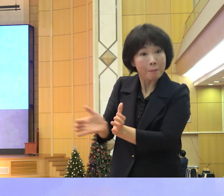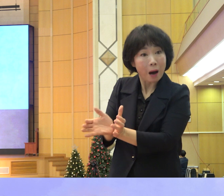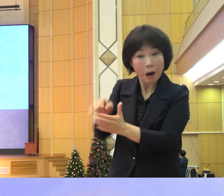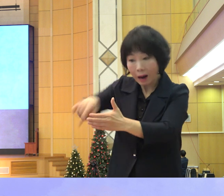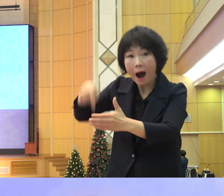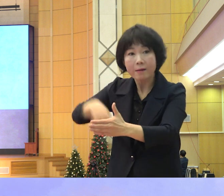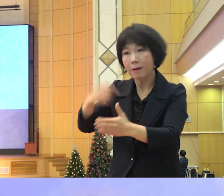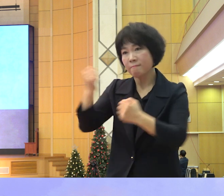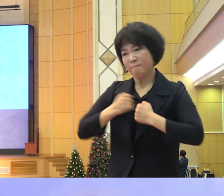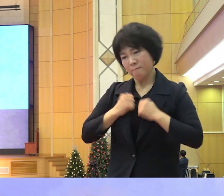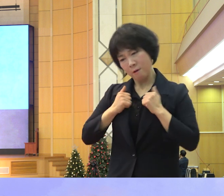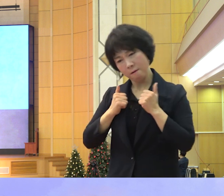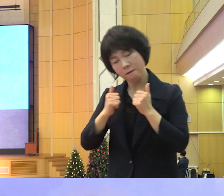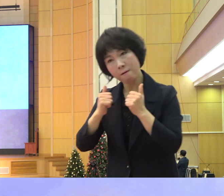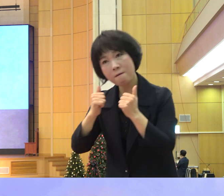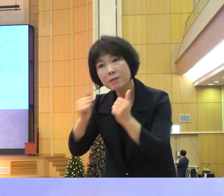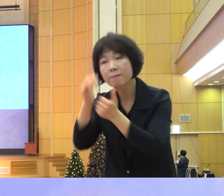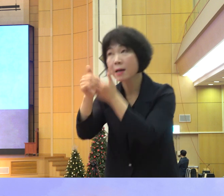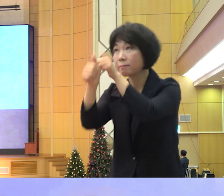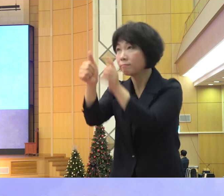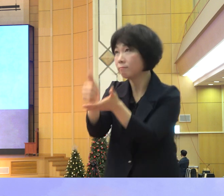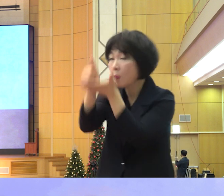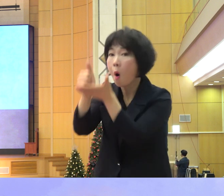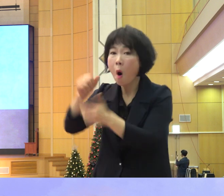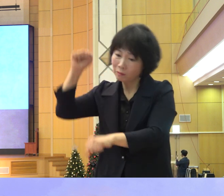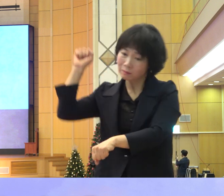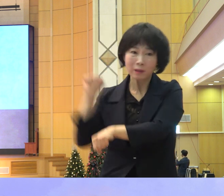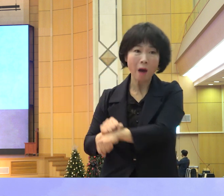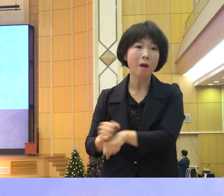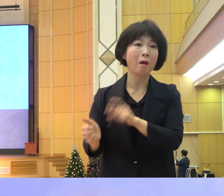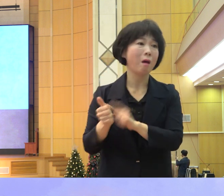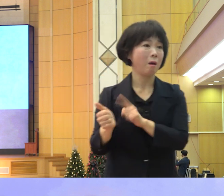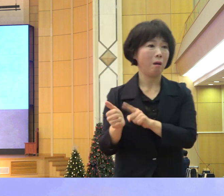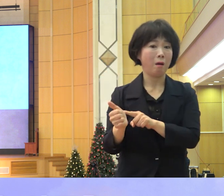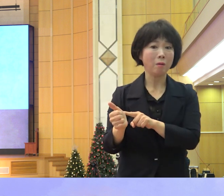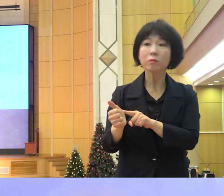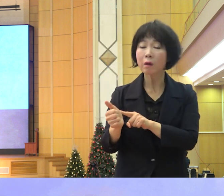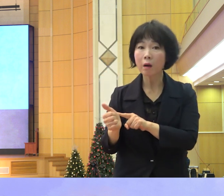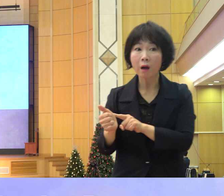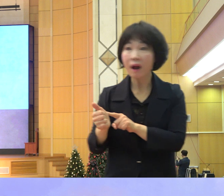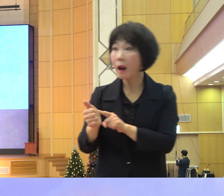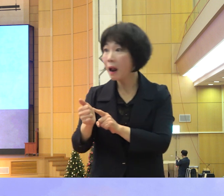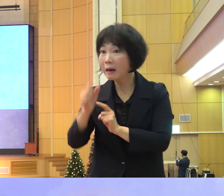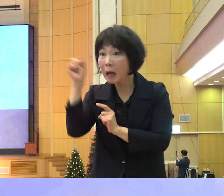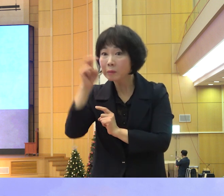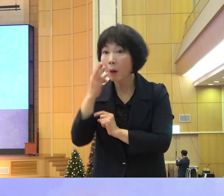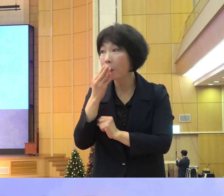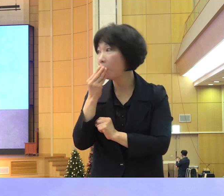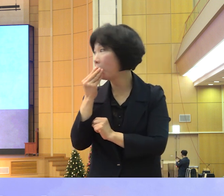같은 그렇게 인정받는 신앙인인데 밤에 예수님을 찾아왔어요.